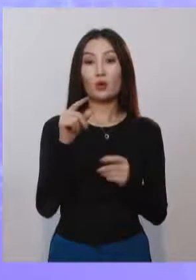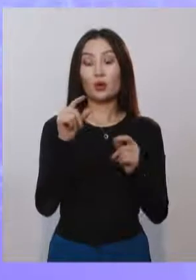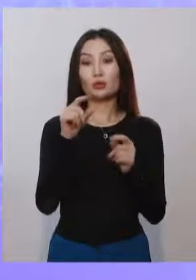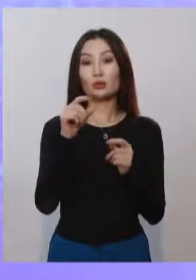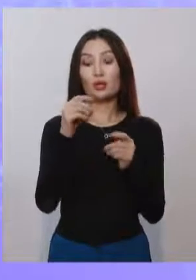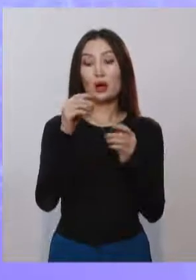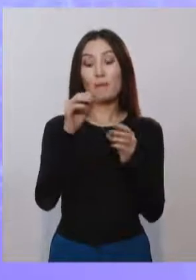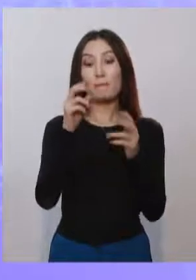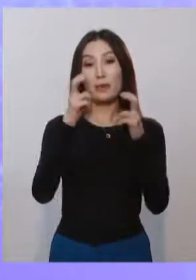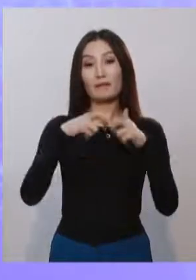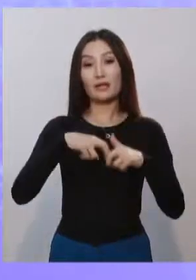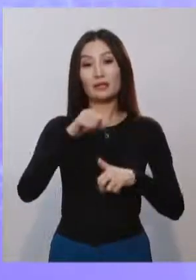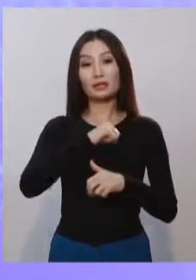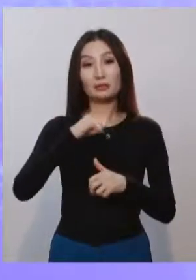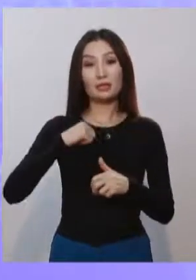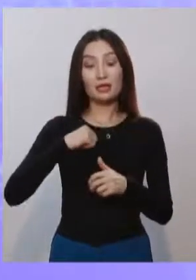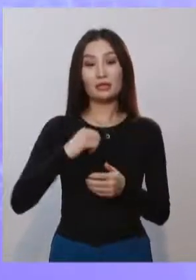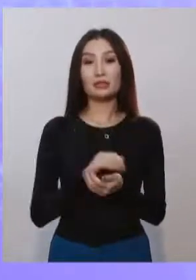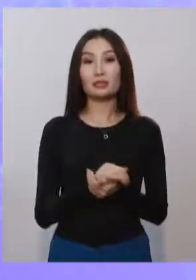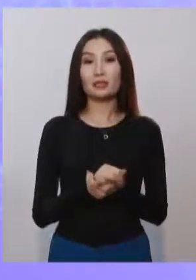проверьте самостоятельно